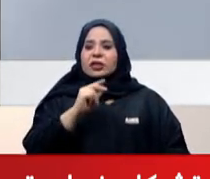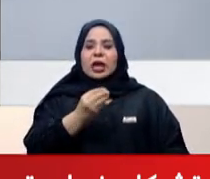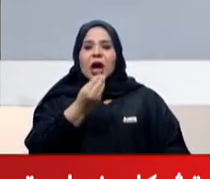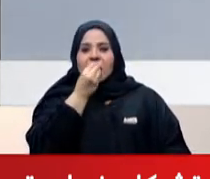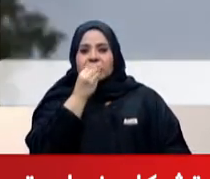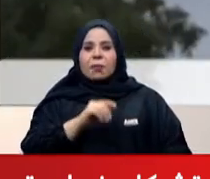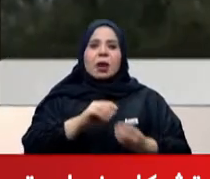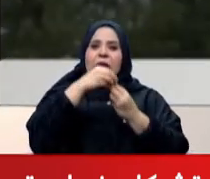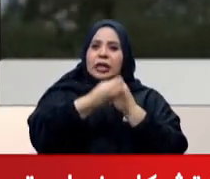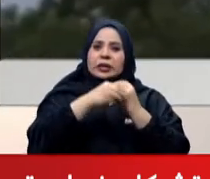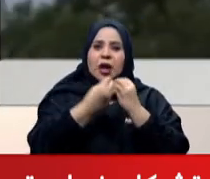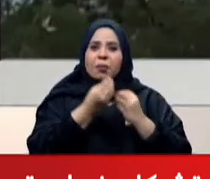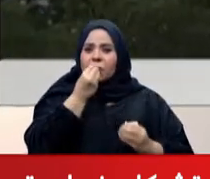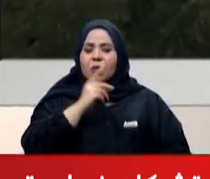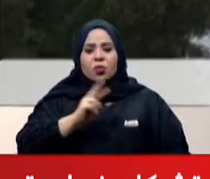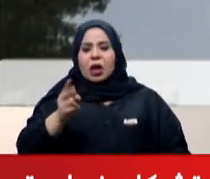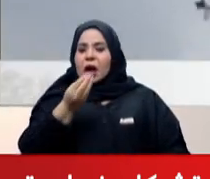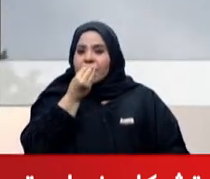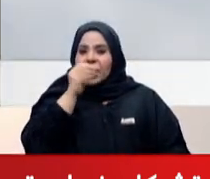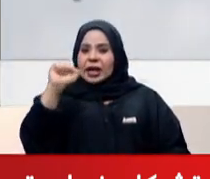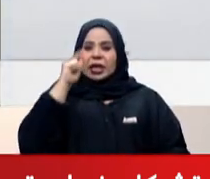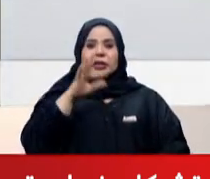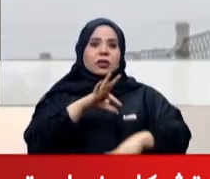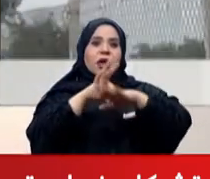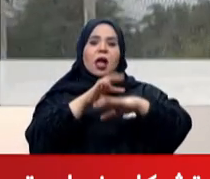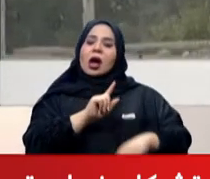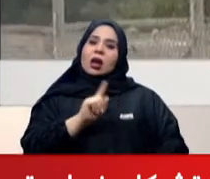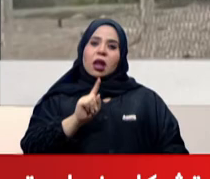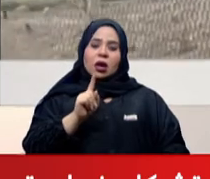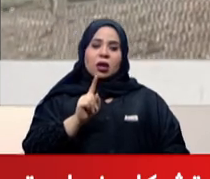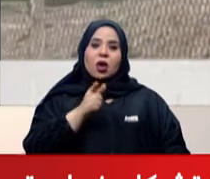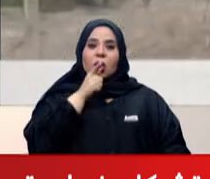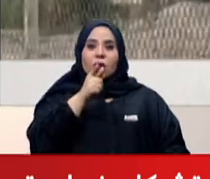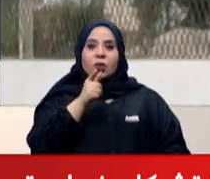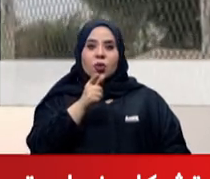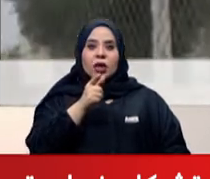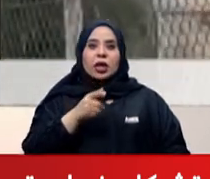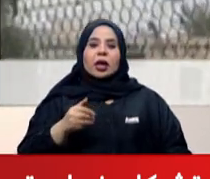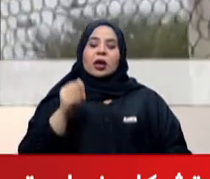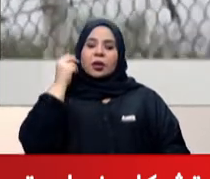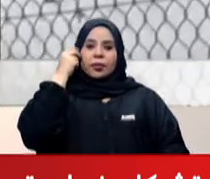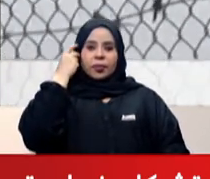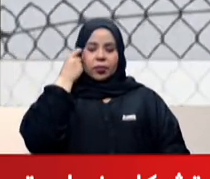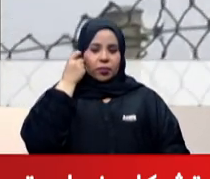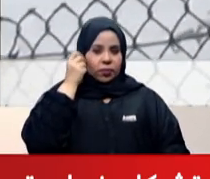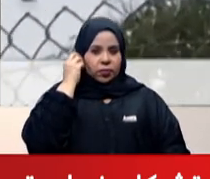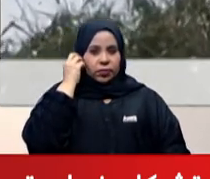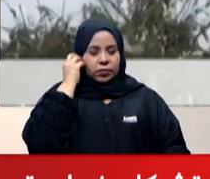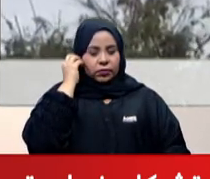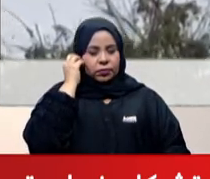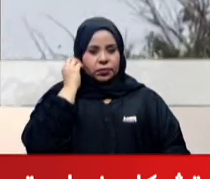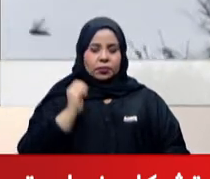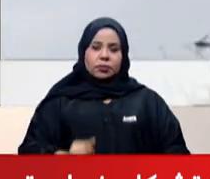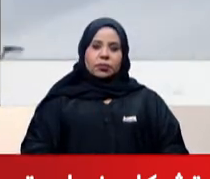ولا أتكلم عن قوت الإنسان اليومي. يعني أنت ما تقدر تستغني عن السلطة إلا ننتج إحنا سلطة في الأول والأخير،